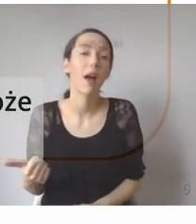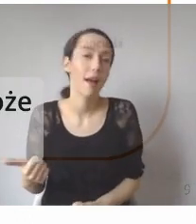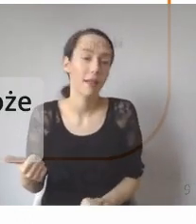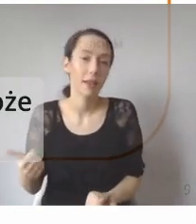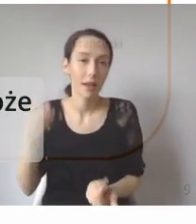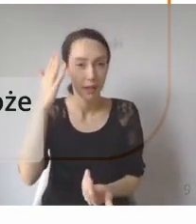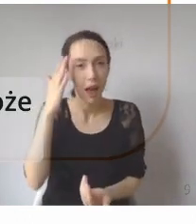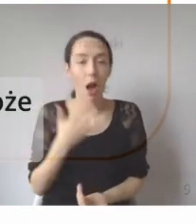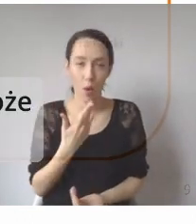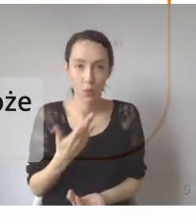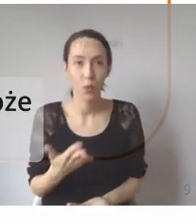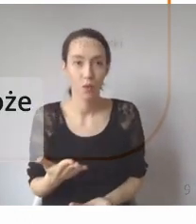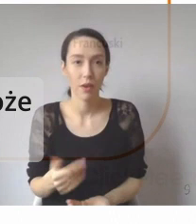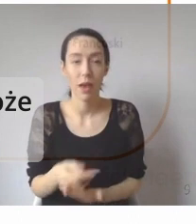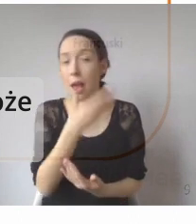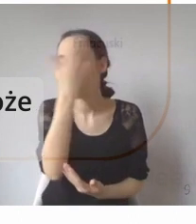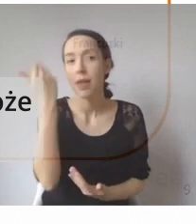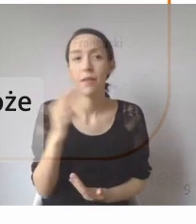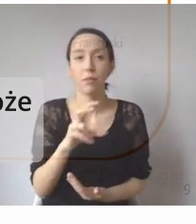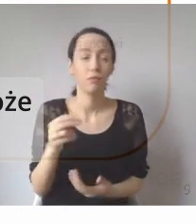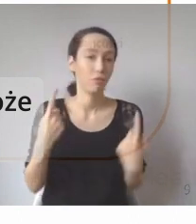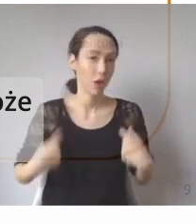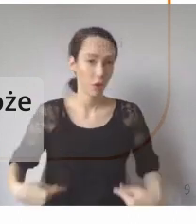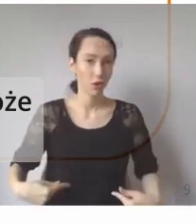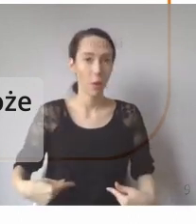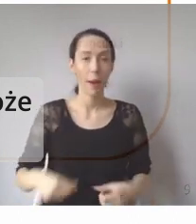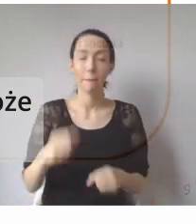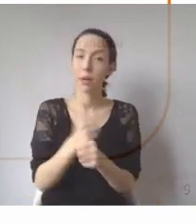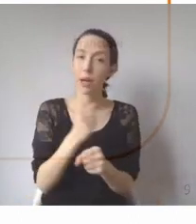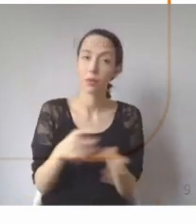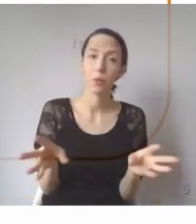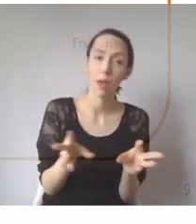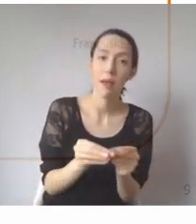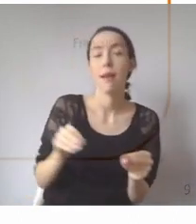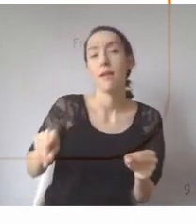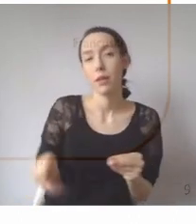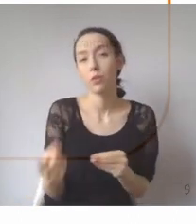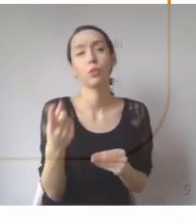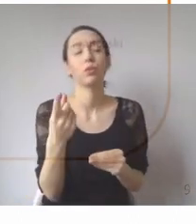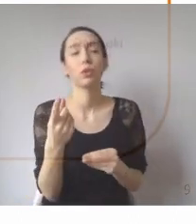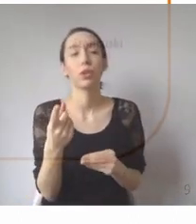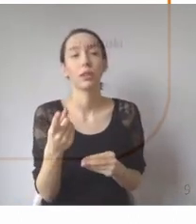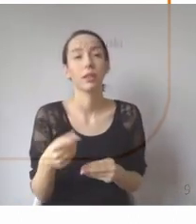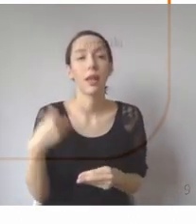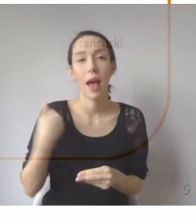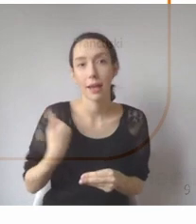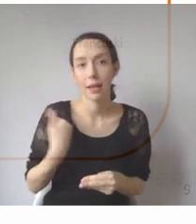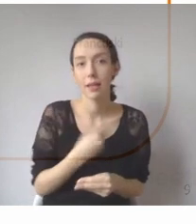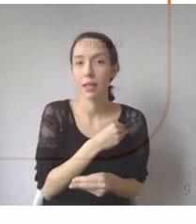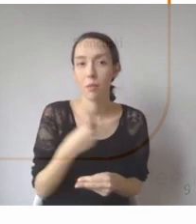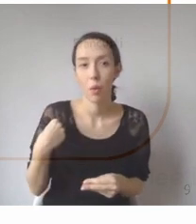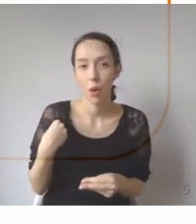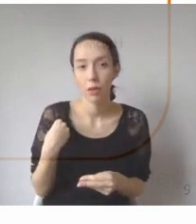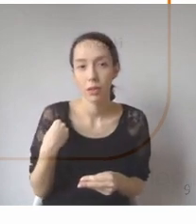nie wiem, czy ta osoba pracuje z francuskim, a może z japońskim, a może z angielskim, a może pracuje po polsku i wszystkie te języki zna na